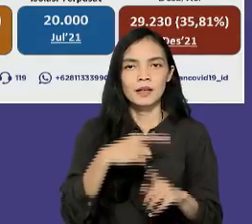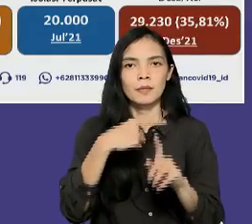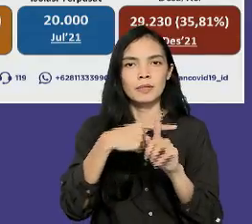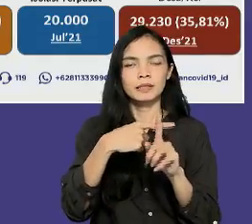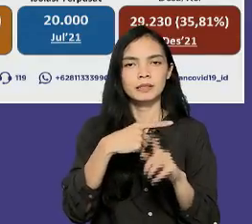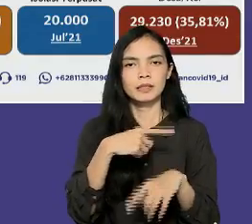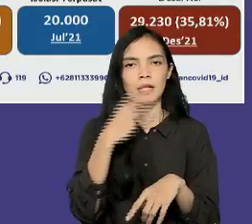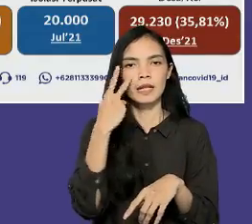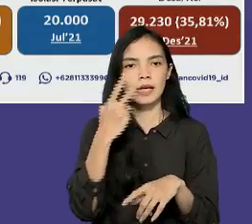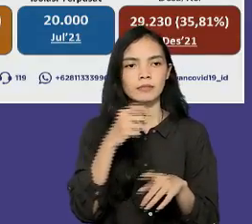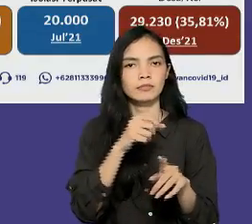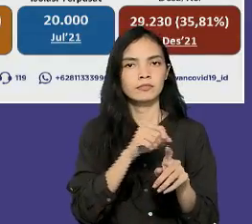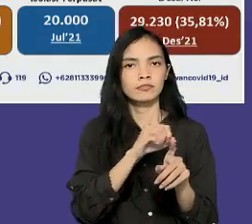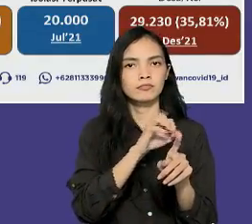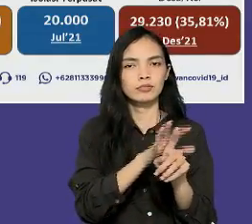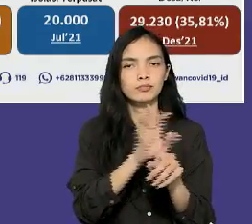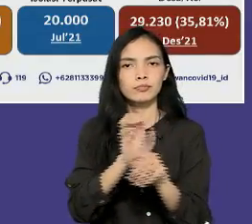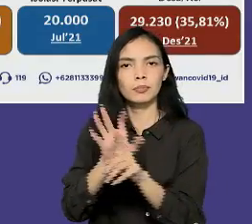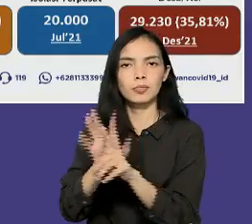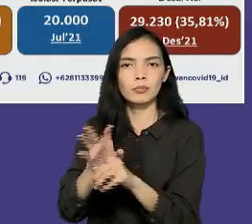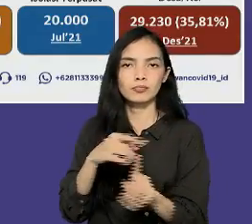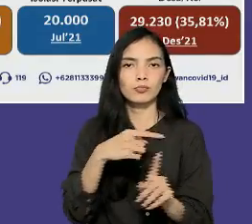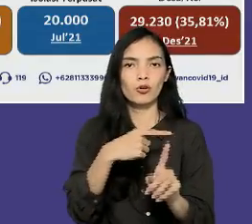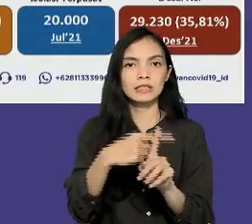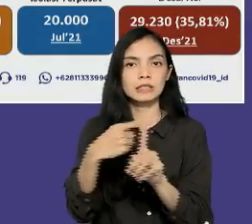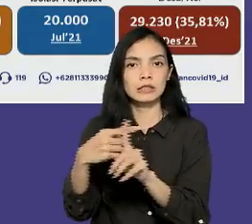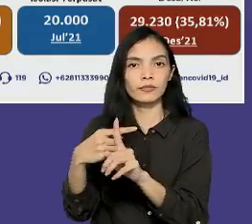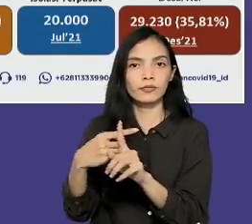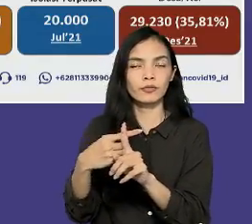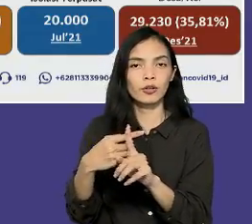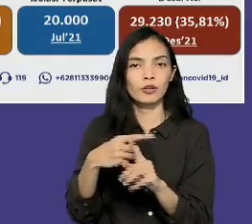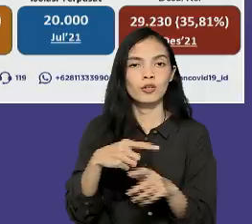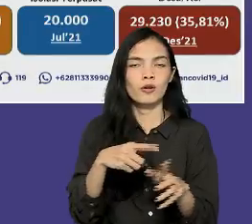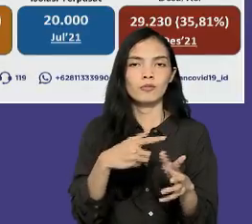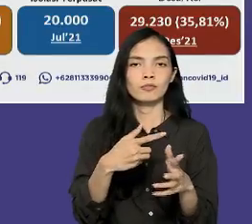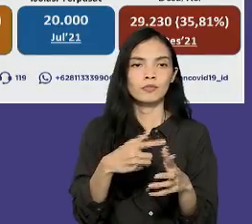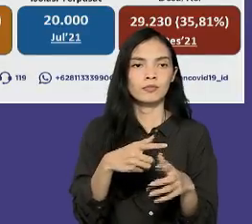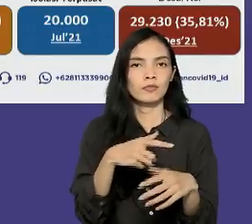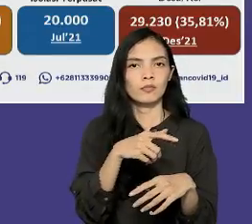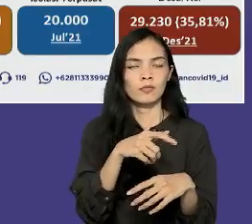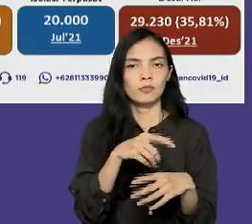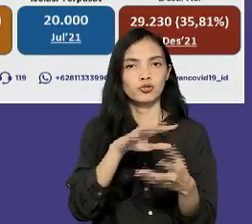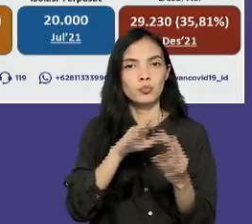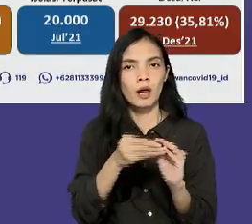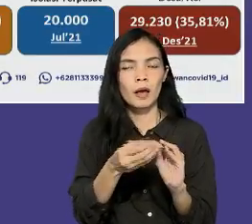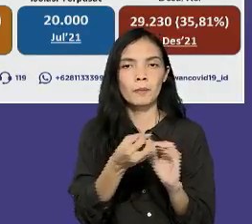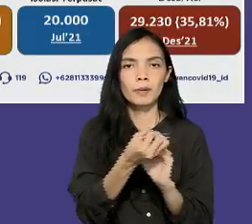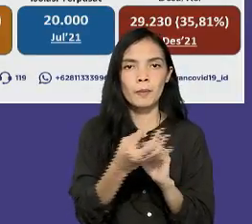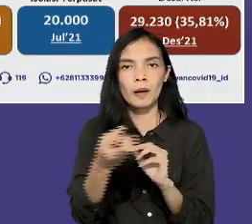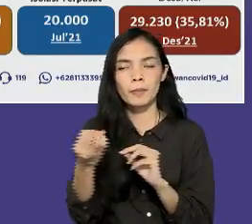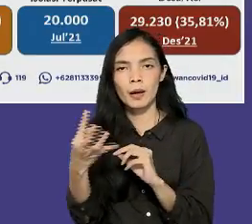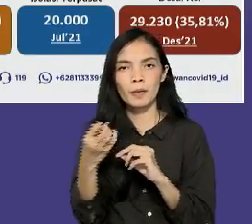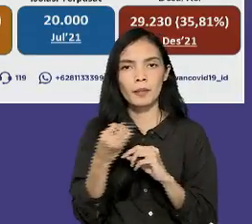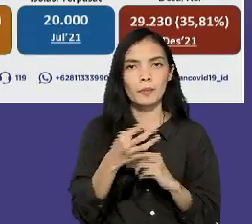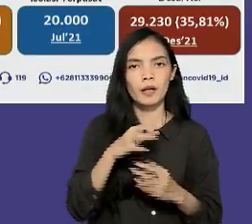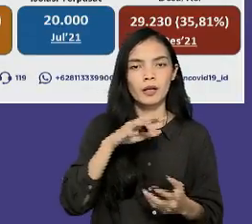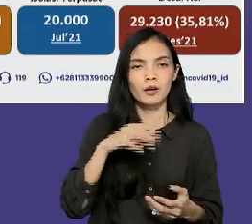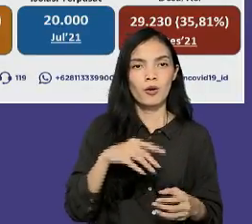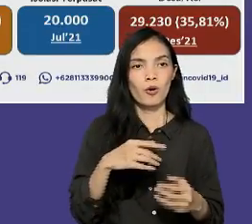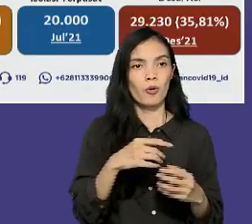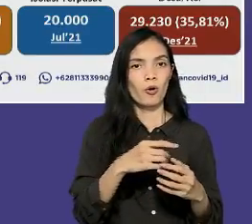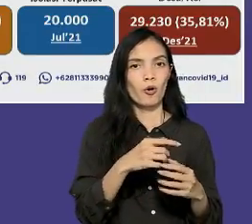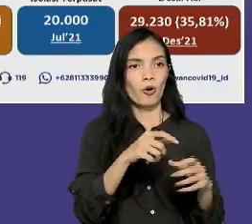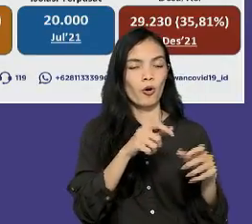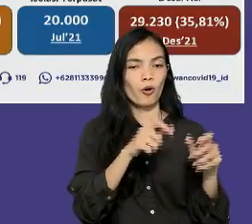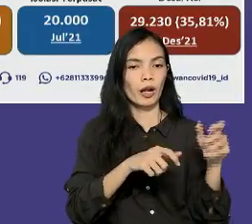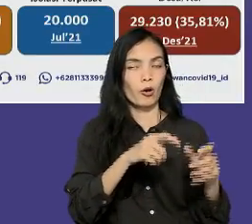dari positivity rate, yaitu angka yang menunjukkan banyaknya orang yang terdeteksi positif dari keseluruhan orang